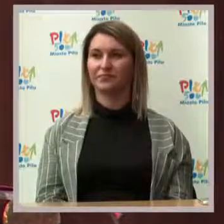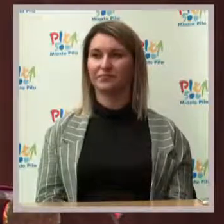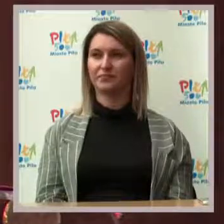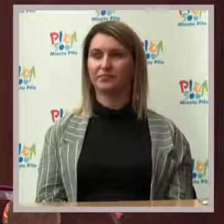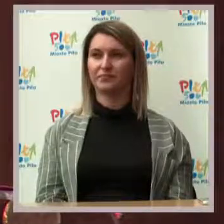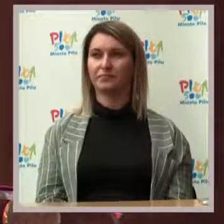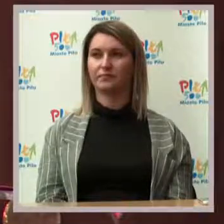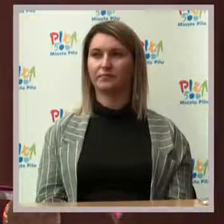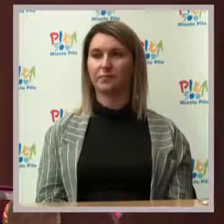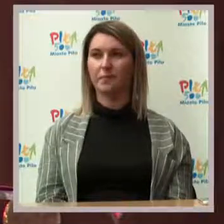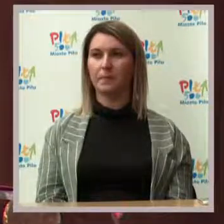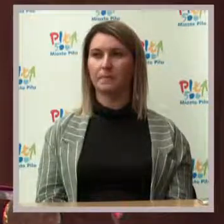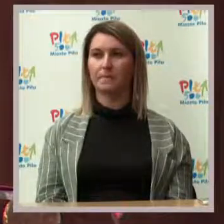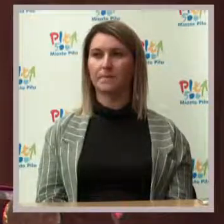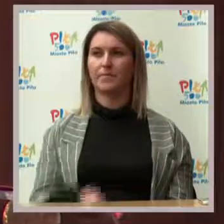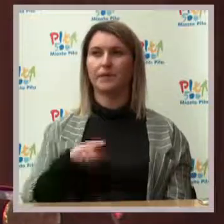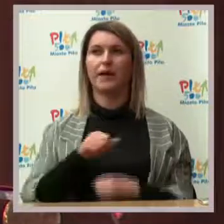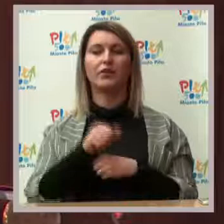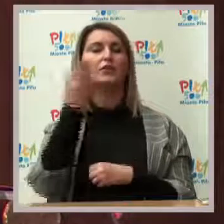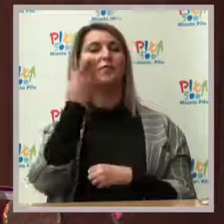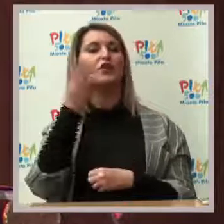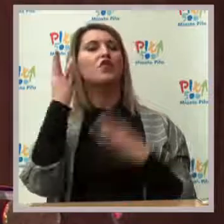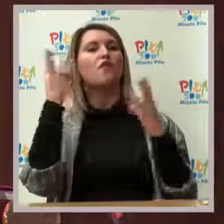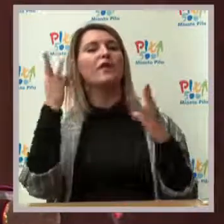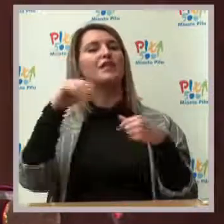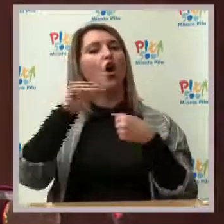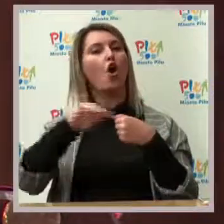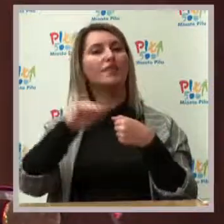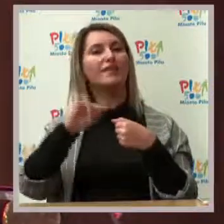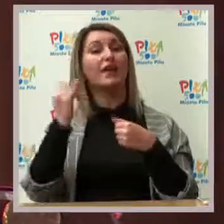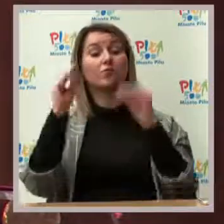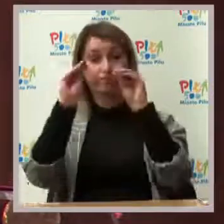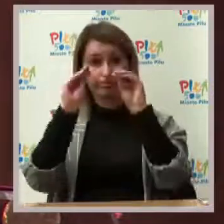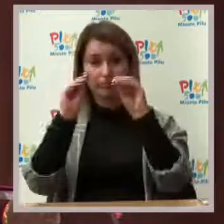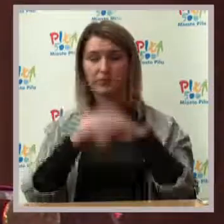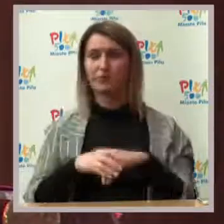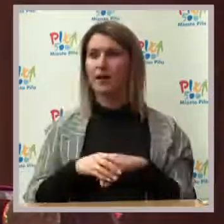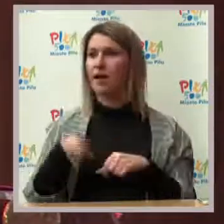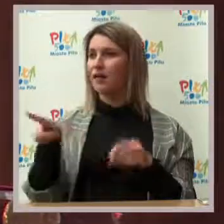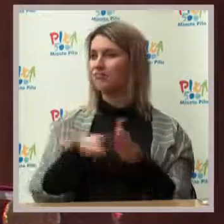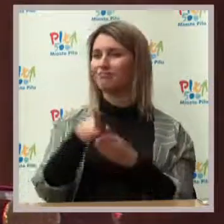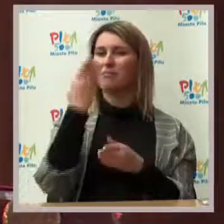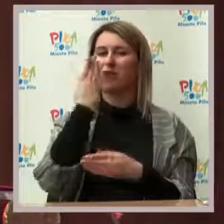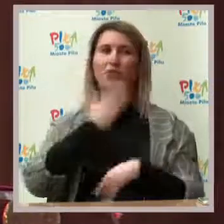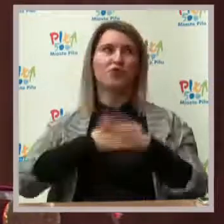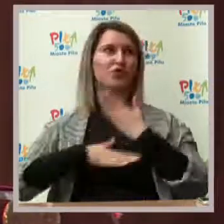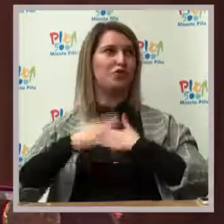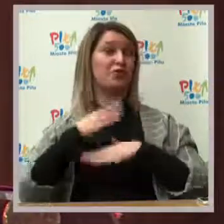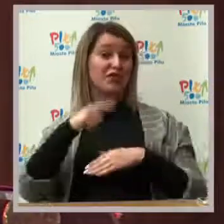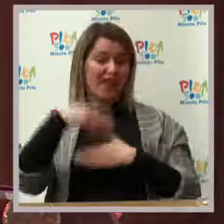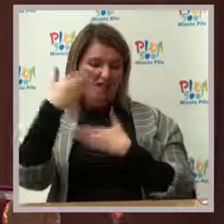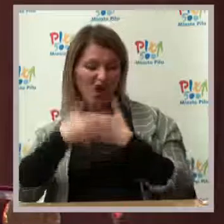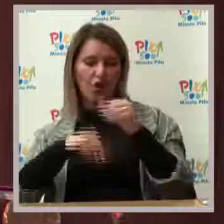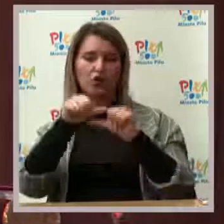kończąc, kryterium oceny pracy szkoleniowej. Mamy również tą satysfakcję, że kończący się rok